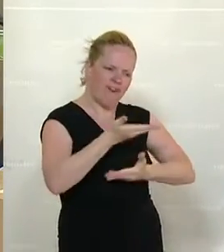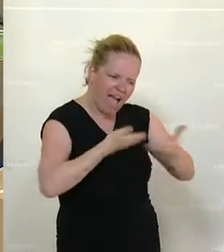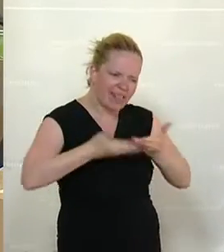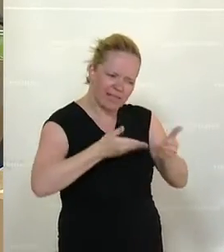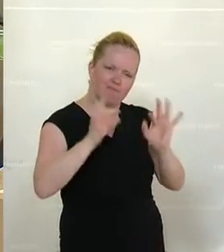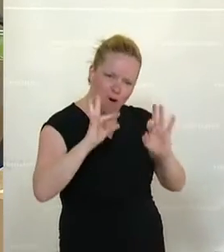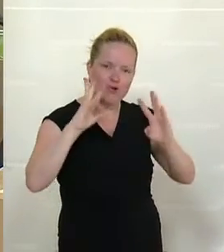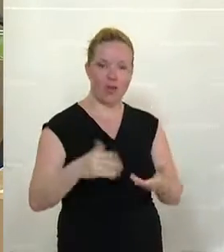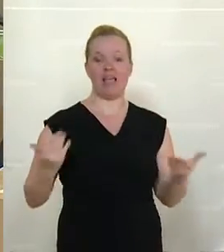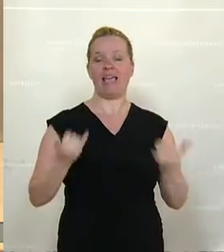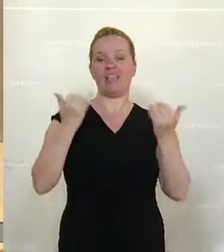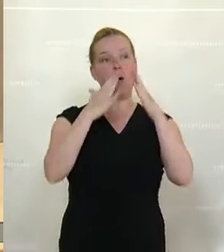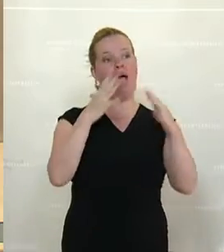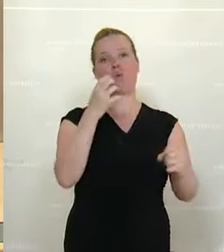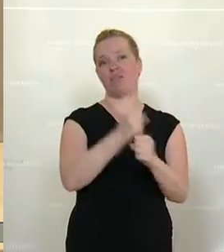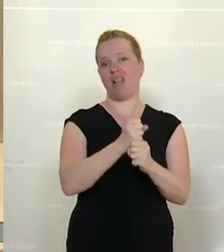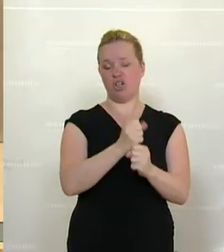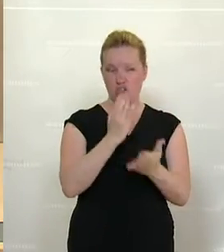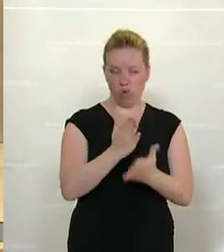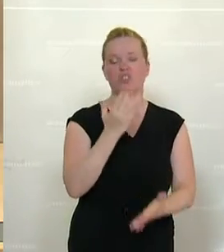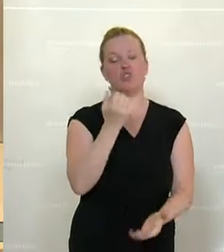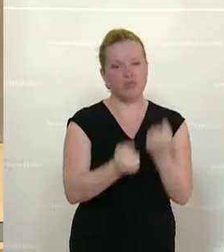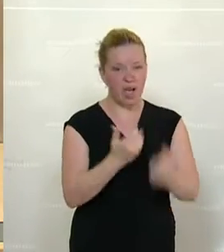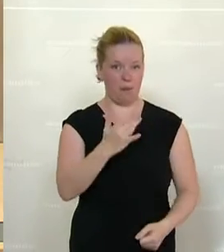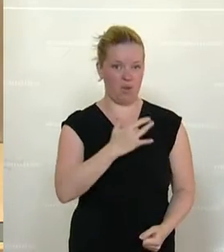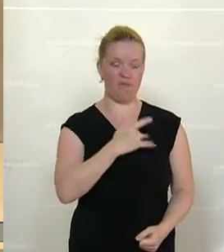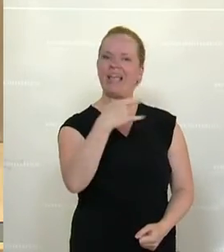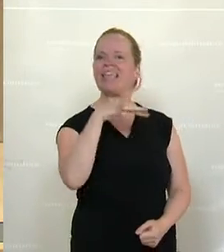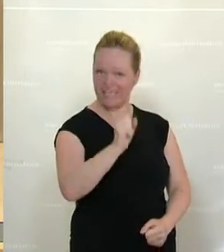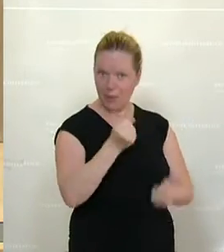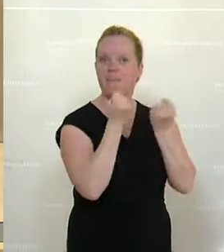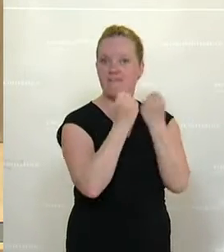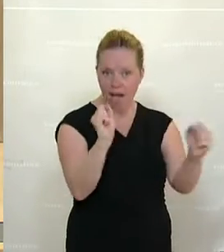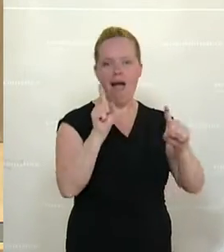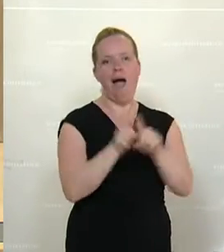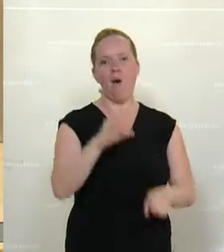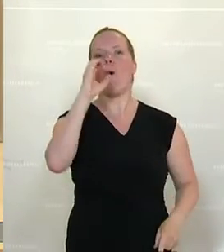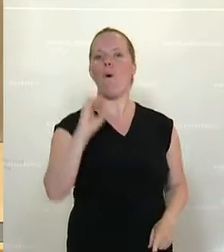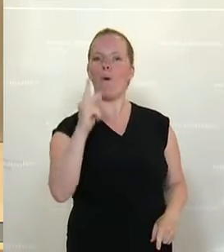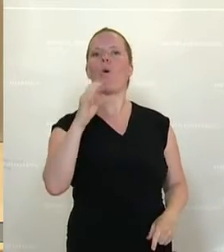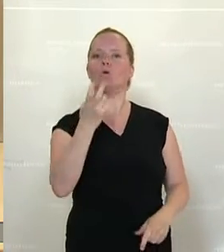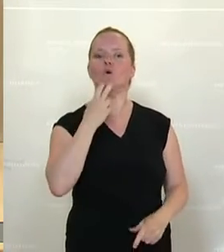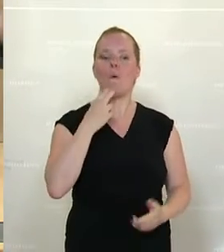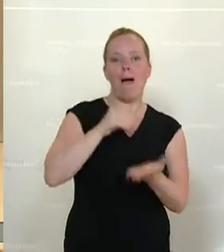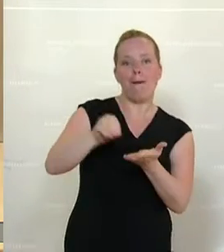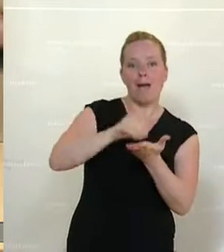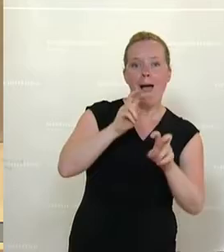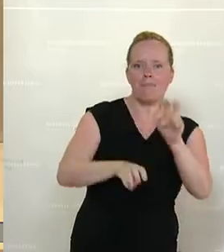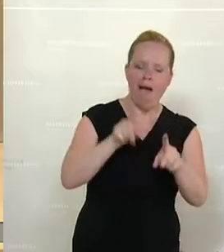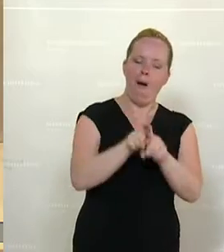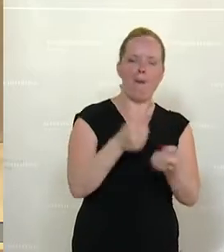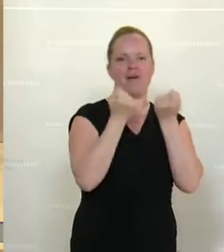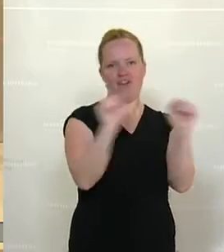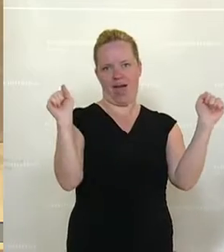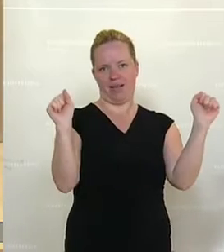Haushalte, die es besonders schwer ohnehin schon trifft, die auch von der GIS befreit sind, jetzt auch von der Ökostromabgabe befreit. Und weitere